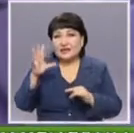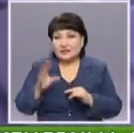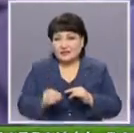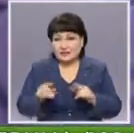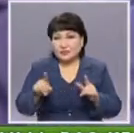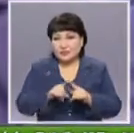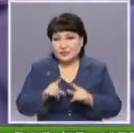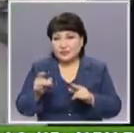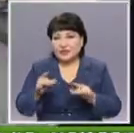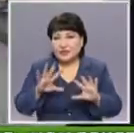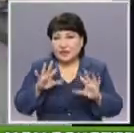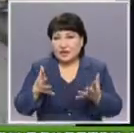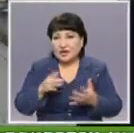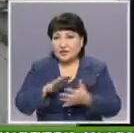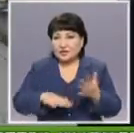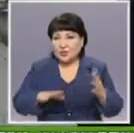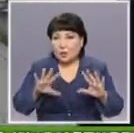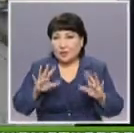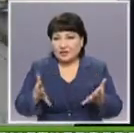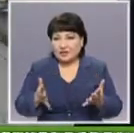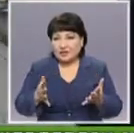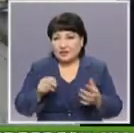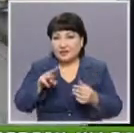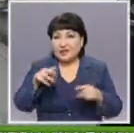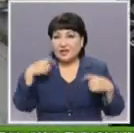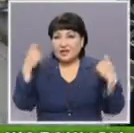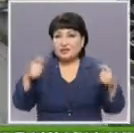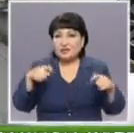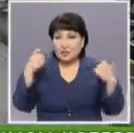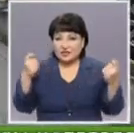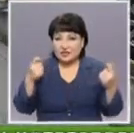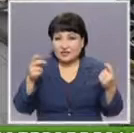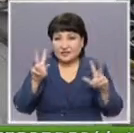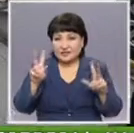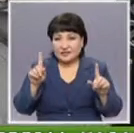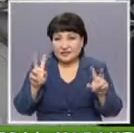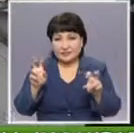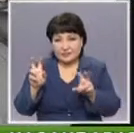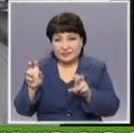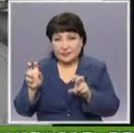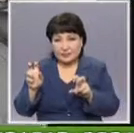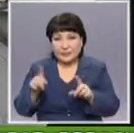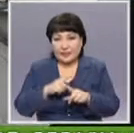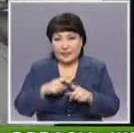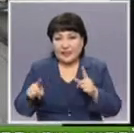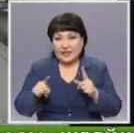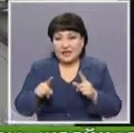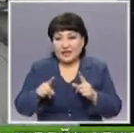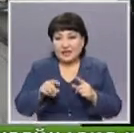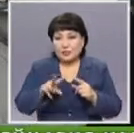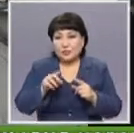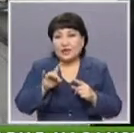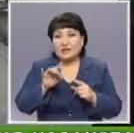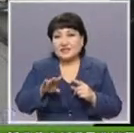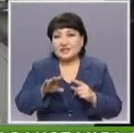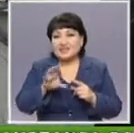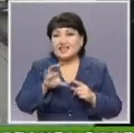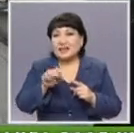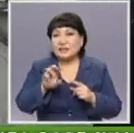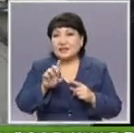кетпес оқиға. Той жыры ол 70-ші жылдары Мұрат Құсайынов ағамыз Сәбира жеңгемізбен үйленгенде,